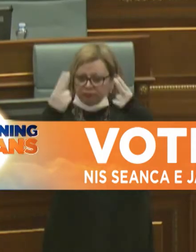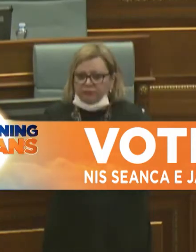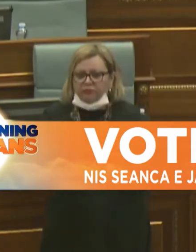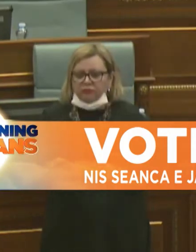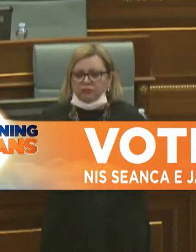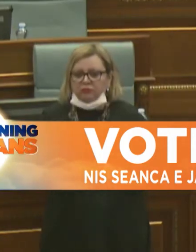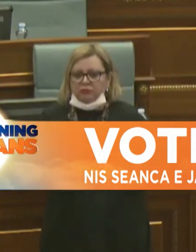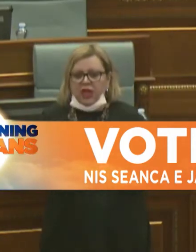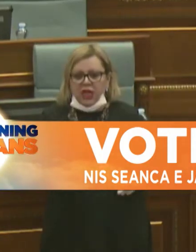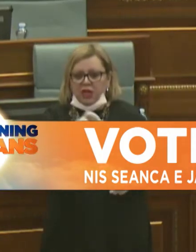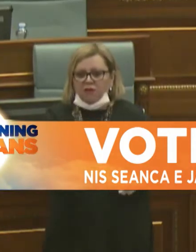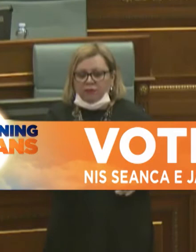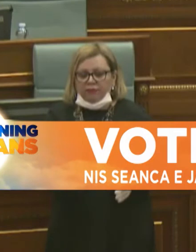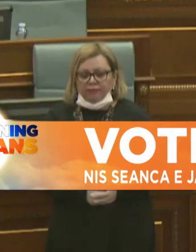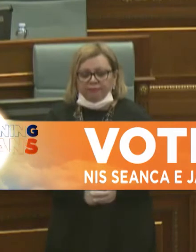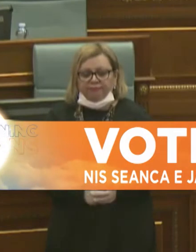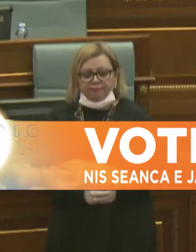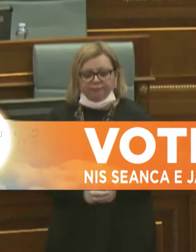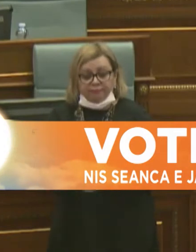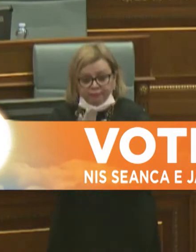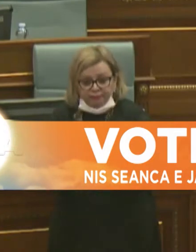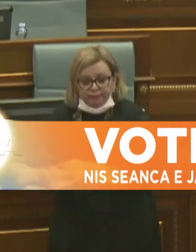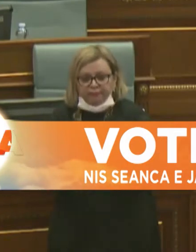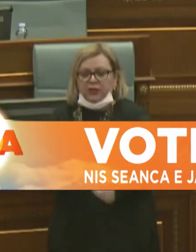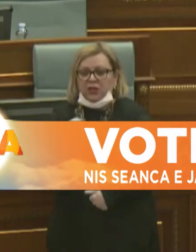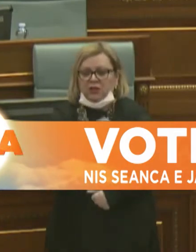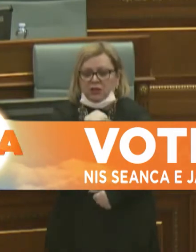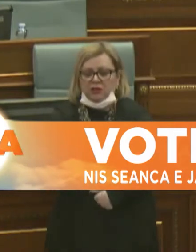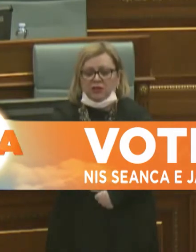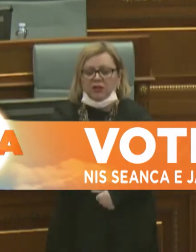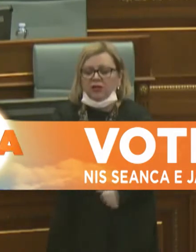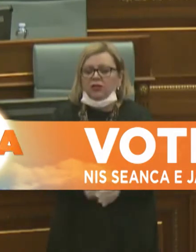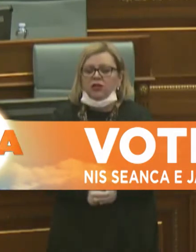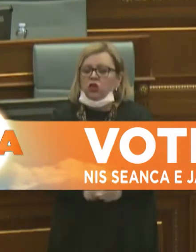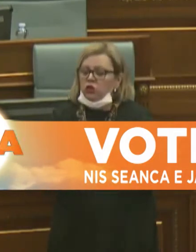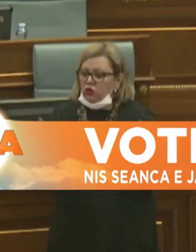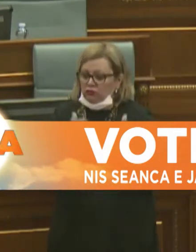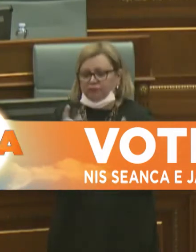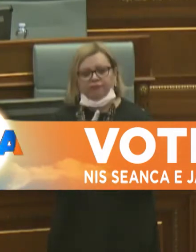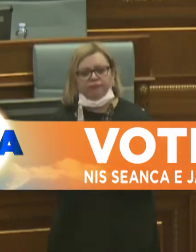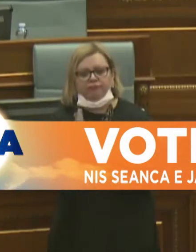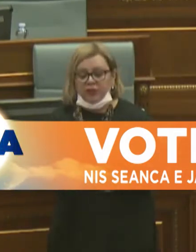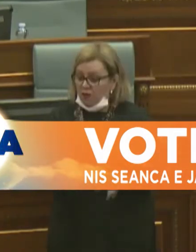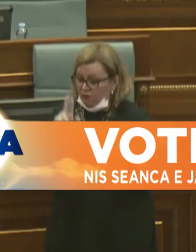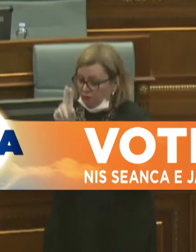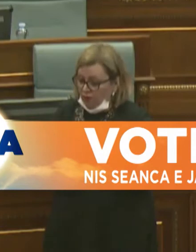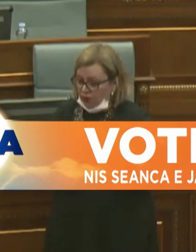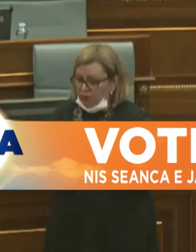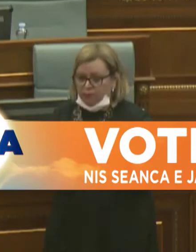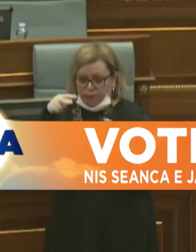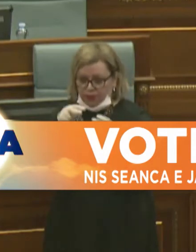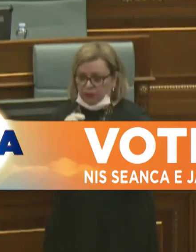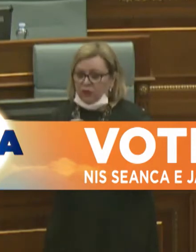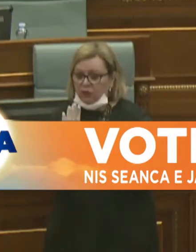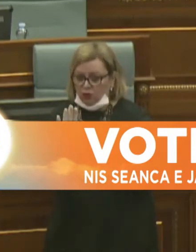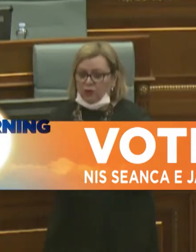integrimit euroatlantik. Jemi nisur vetëm nga interesi shoqëror, nga asgjë tjetër, kur kemi vendosur të dalim përpara jush për